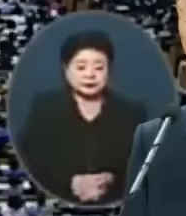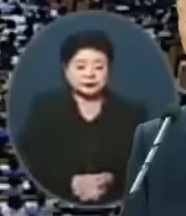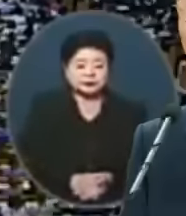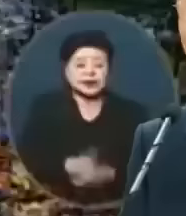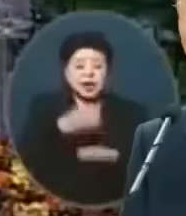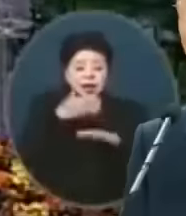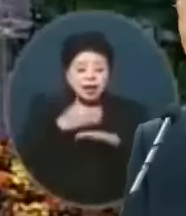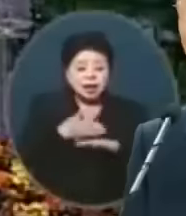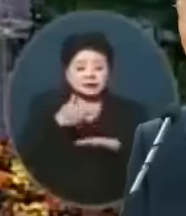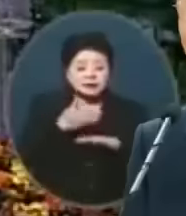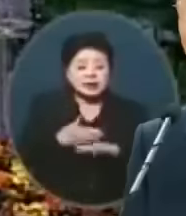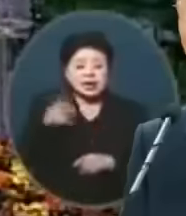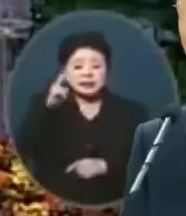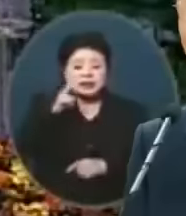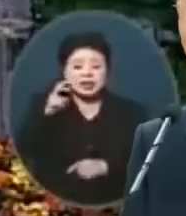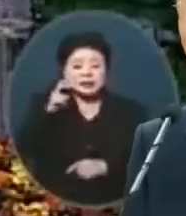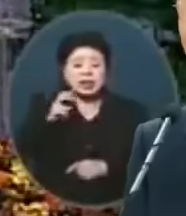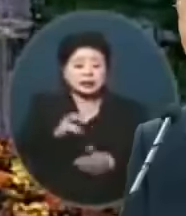감사하고